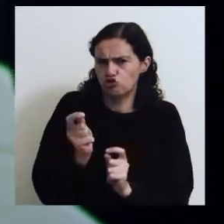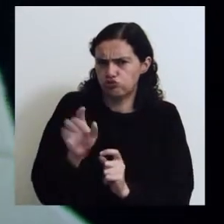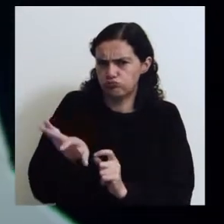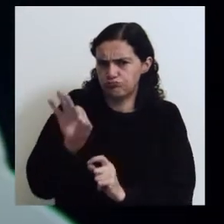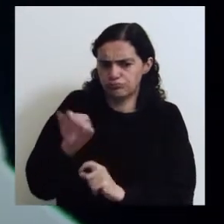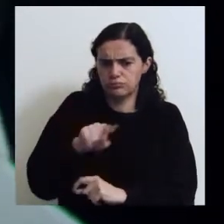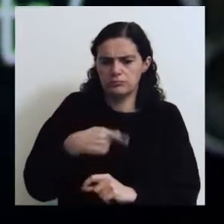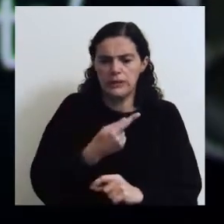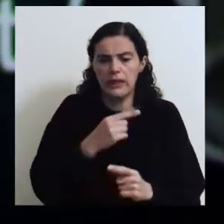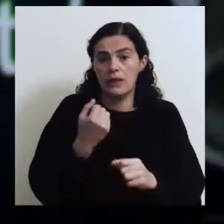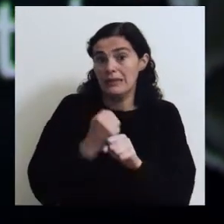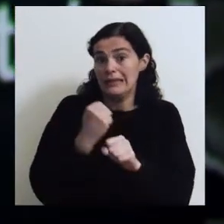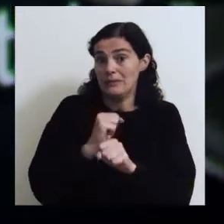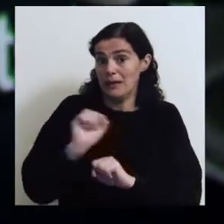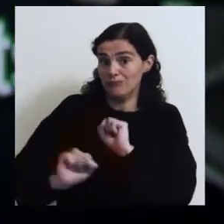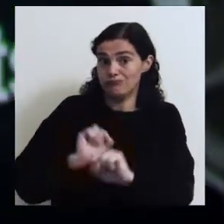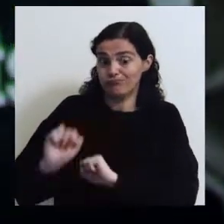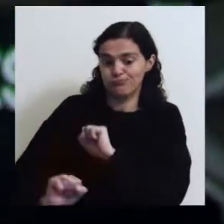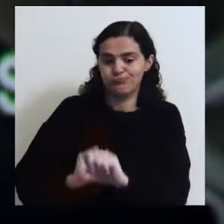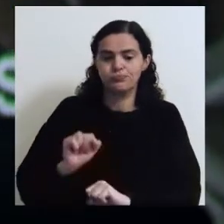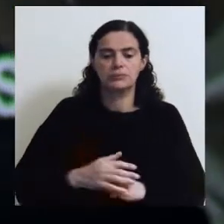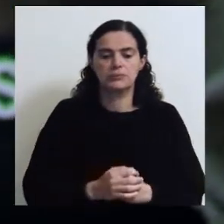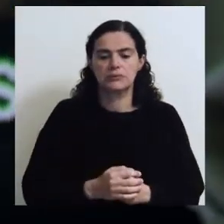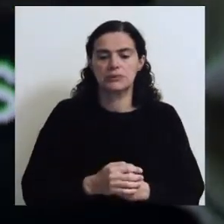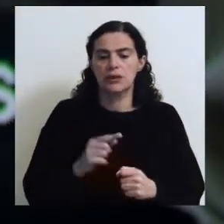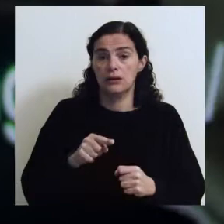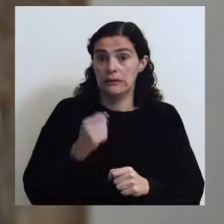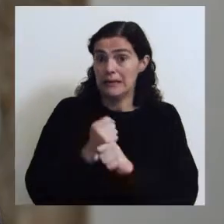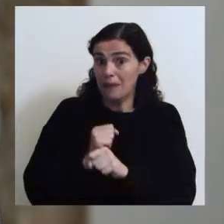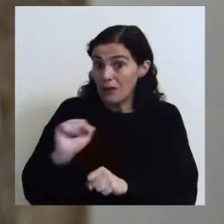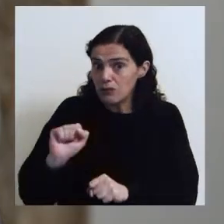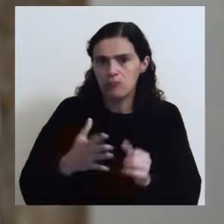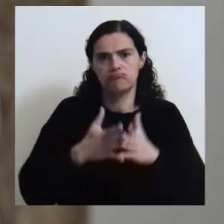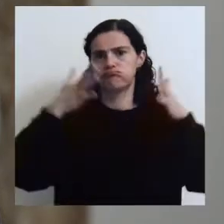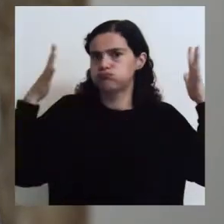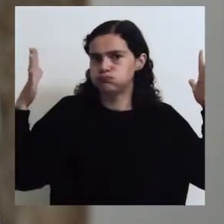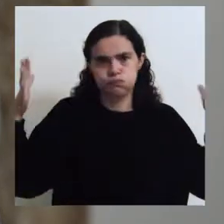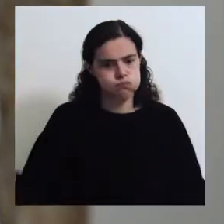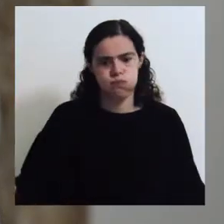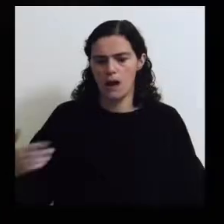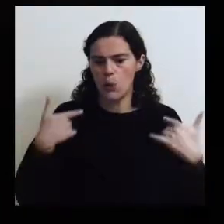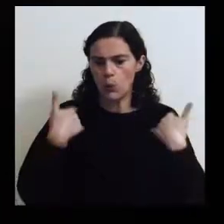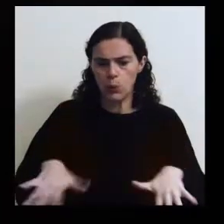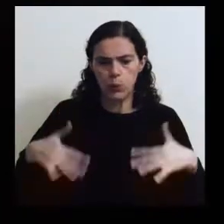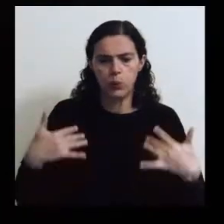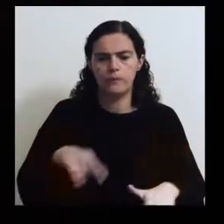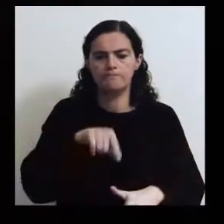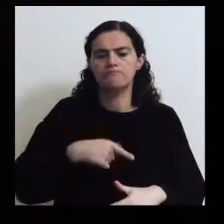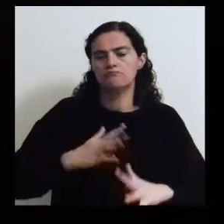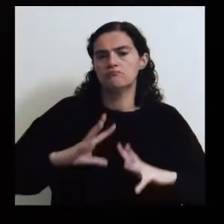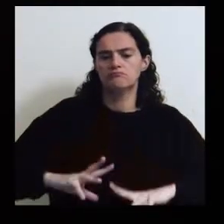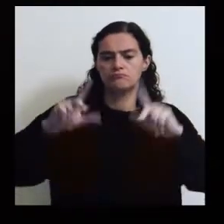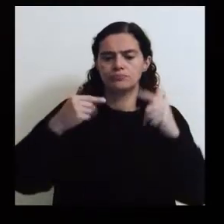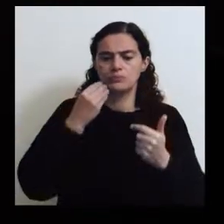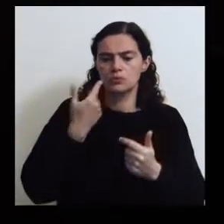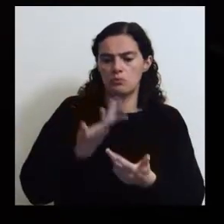petit extrait en réalité de l'œuvre d'Alexander Klug qui est gigantesque et qui se poursuit